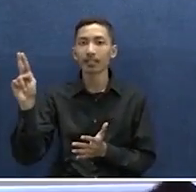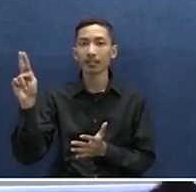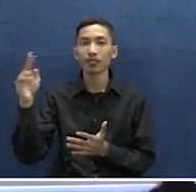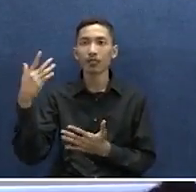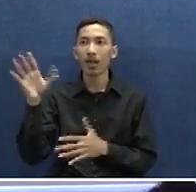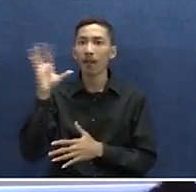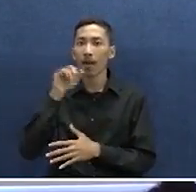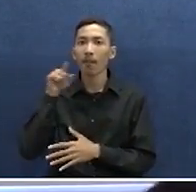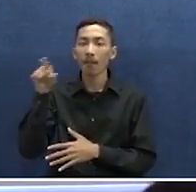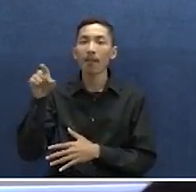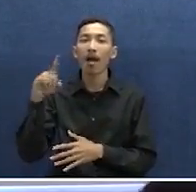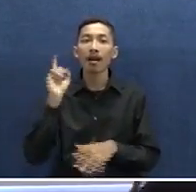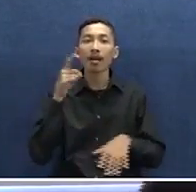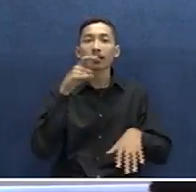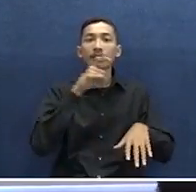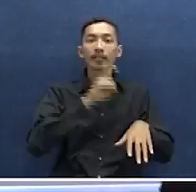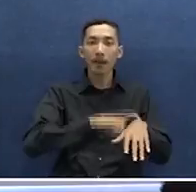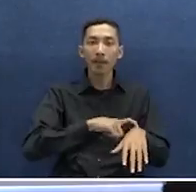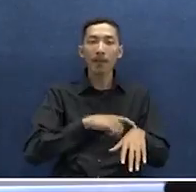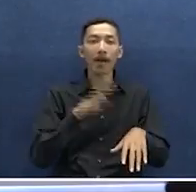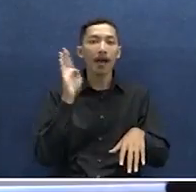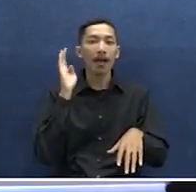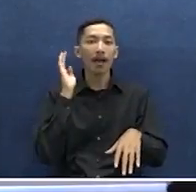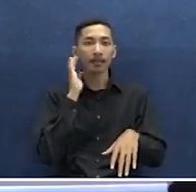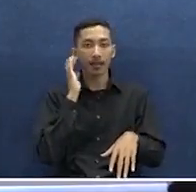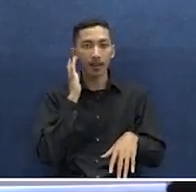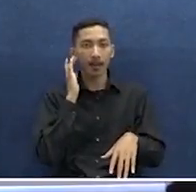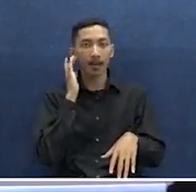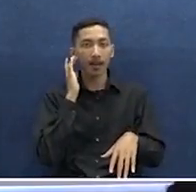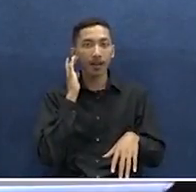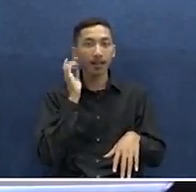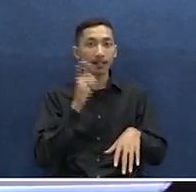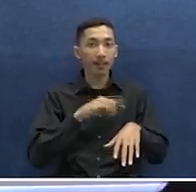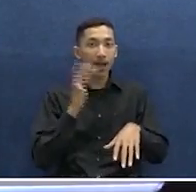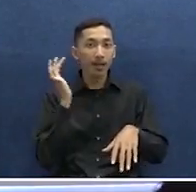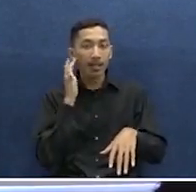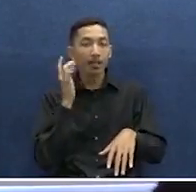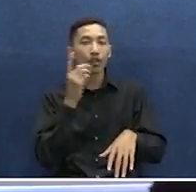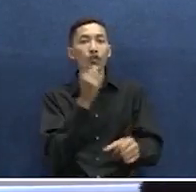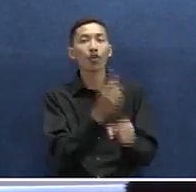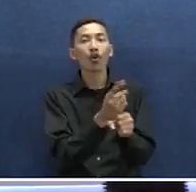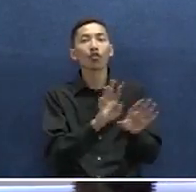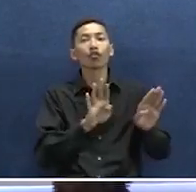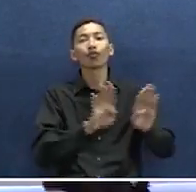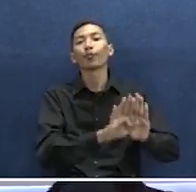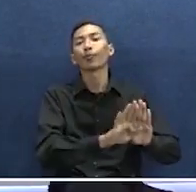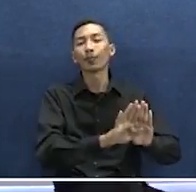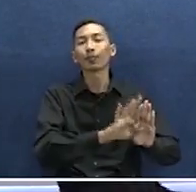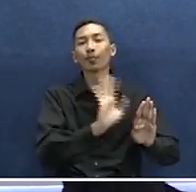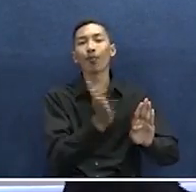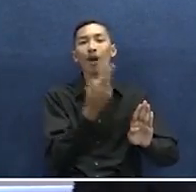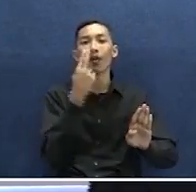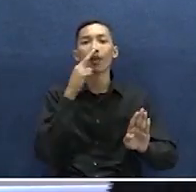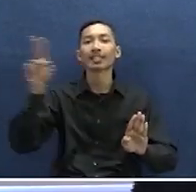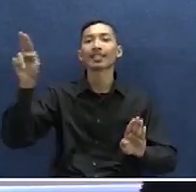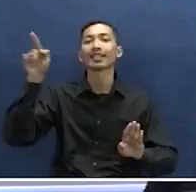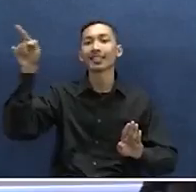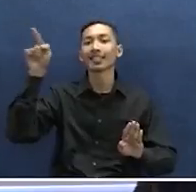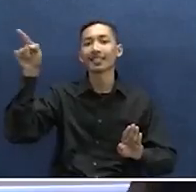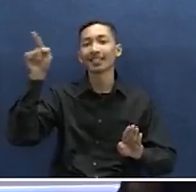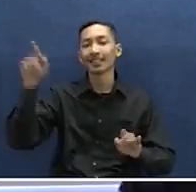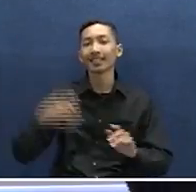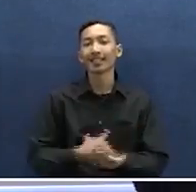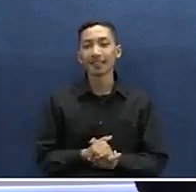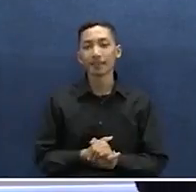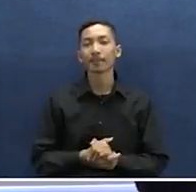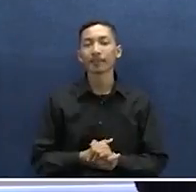bahwa di jam-jam tertentu memang ada saatnya tokoh-tokoh itu tutup betulkan seperti itu bener kita melihat di luar tuh memang mereka lebih banyak menerapkan